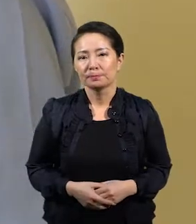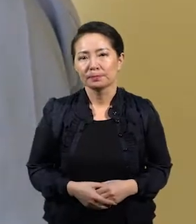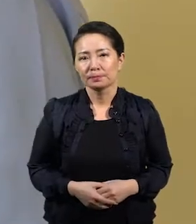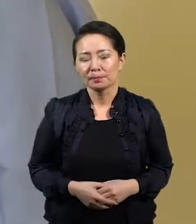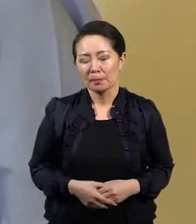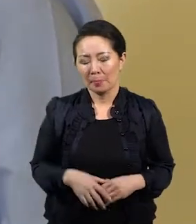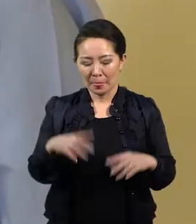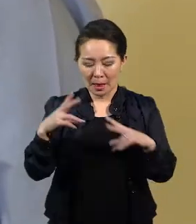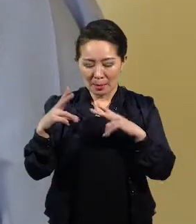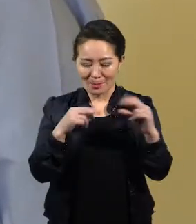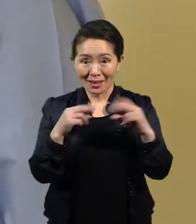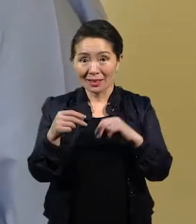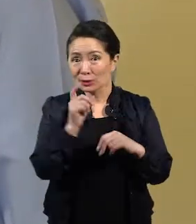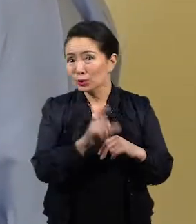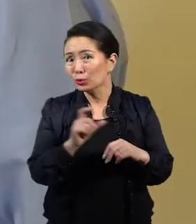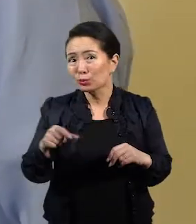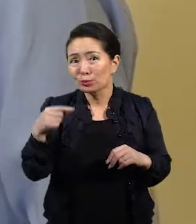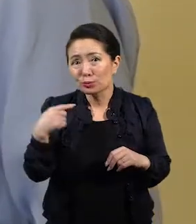Маргалдсан хүмүүсийн